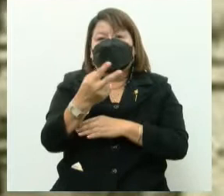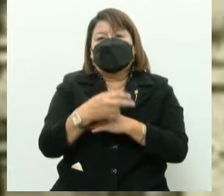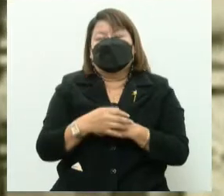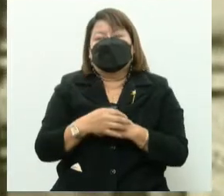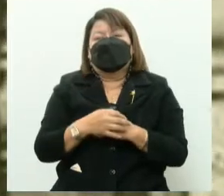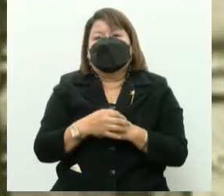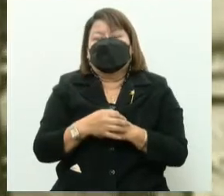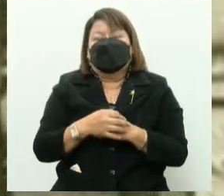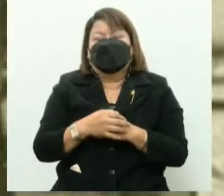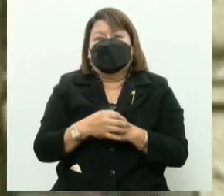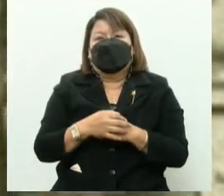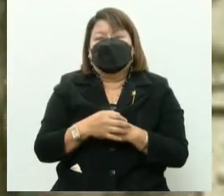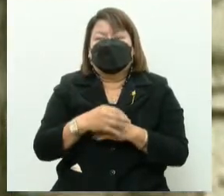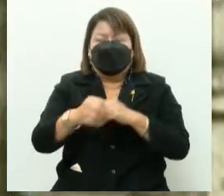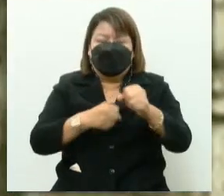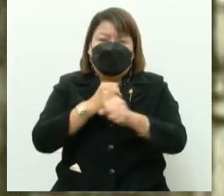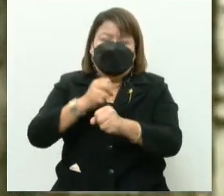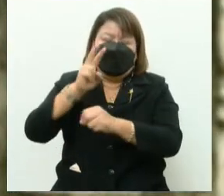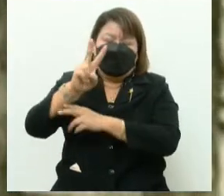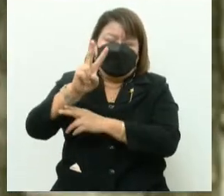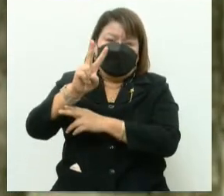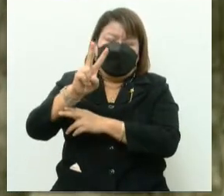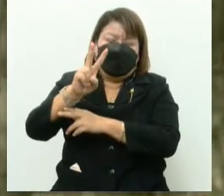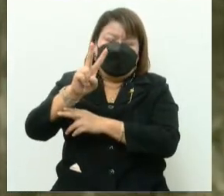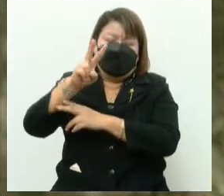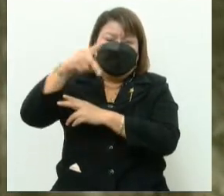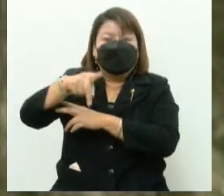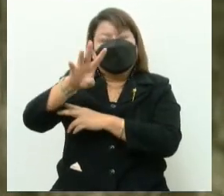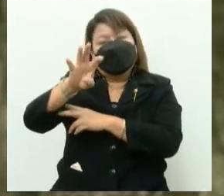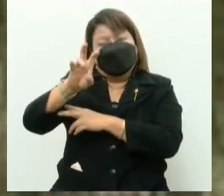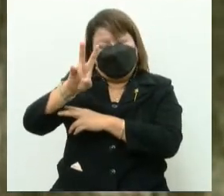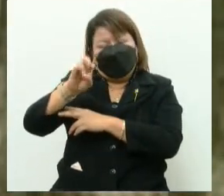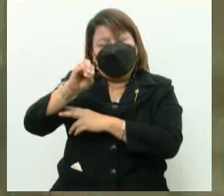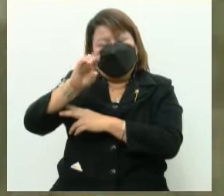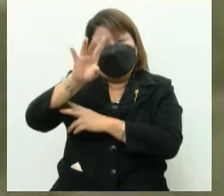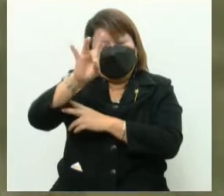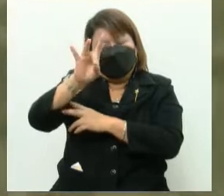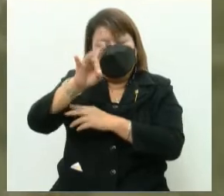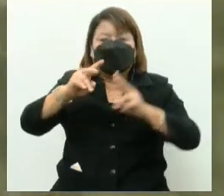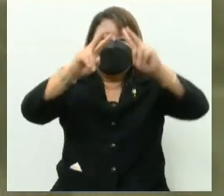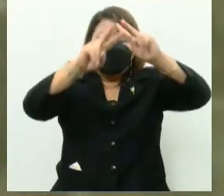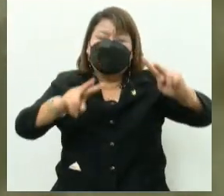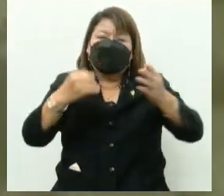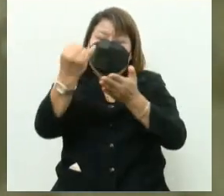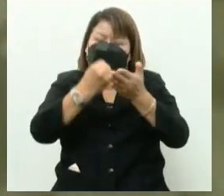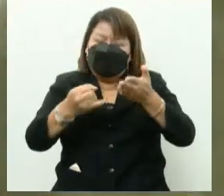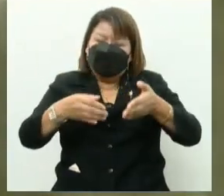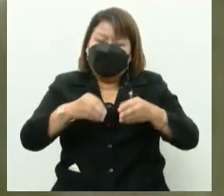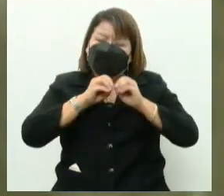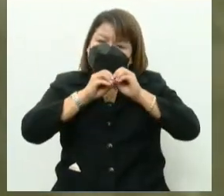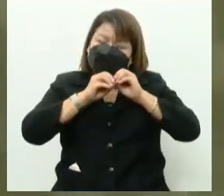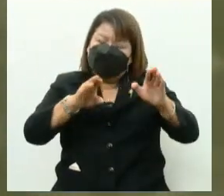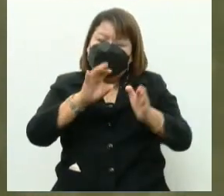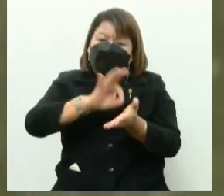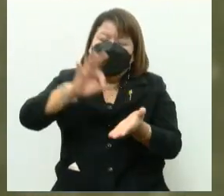าในปีพุทธศักราช2478กรมศิลปากรประกาศขึ้นทะเบียนโบราณสถานปราสา